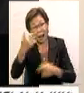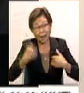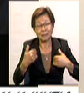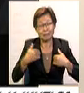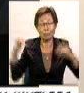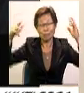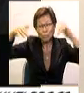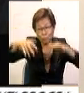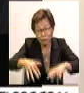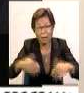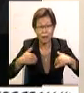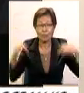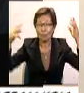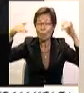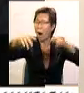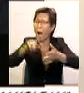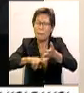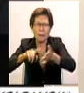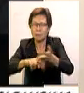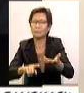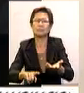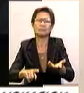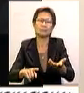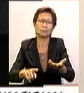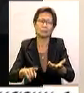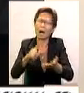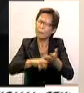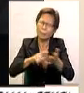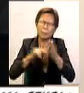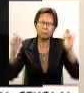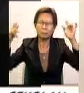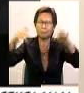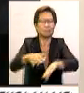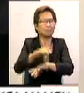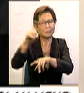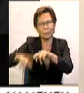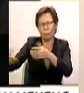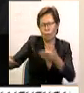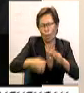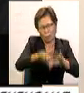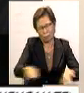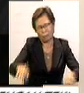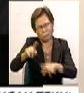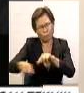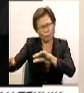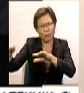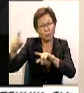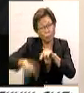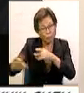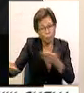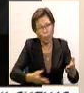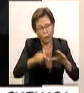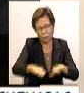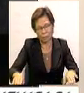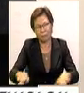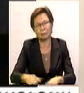perhimpunan ataupun himpunan apa-apa lah berkenaan apa-apa perkara, jadi mereka tidak melakukan ataupun tidak